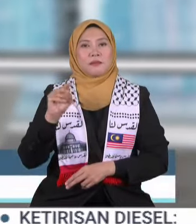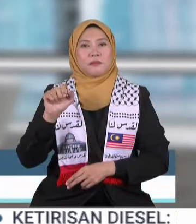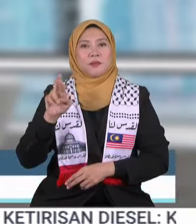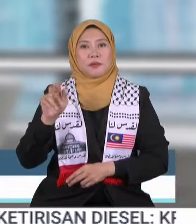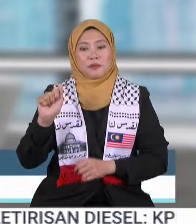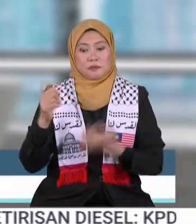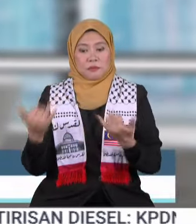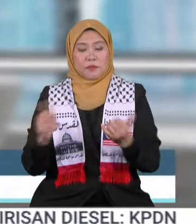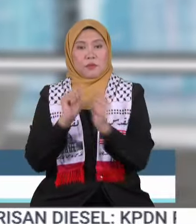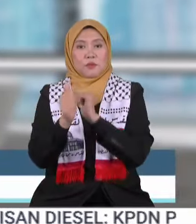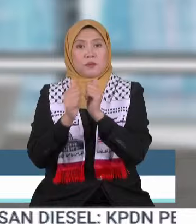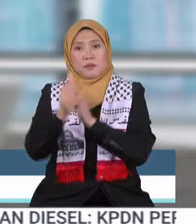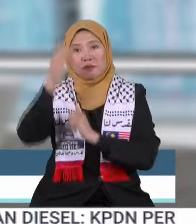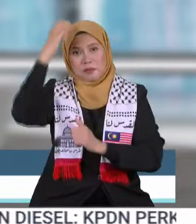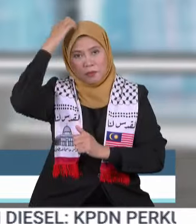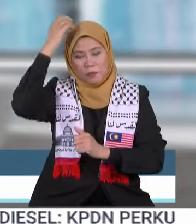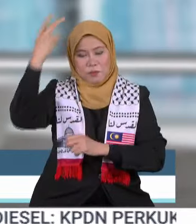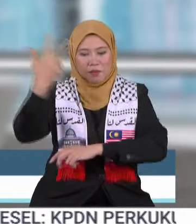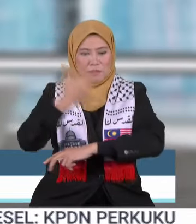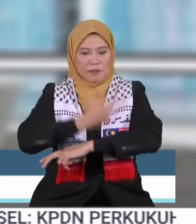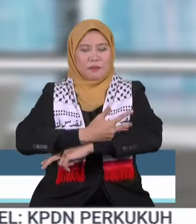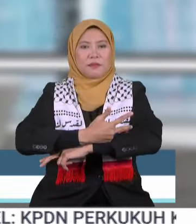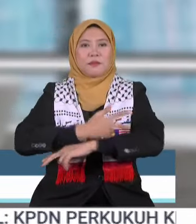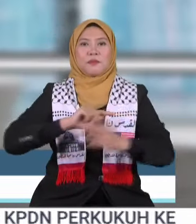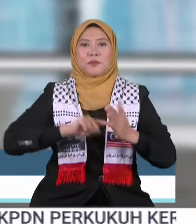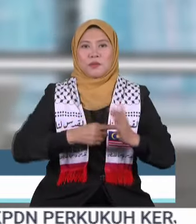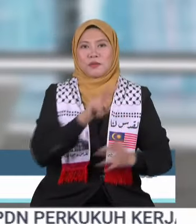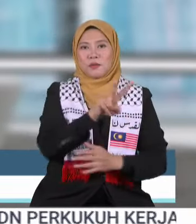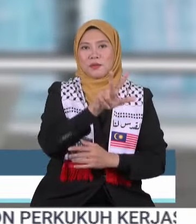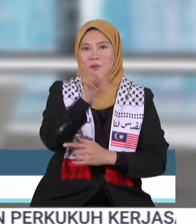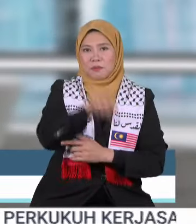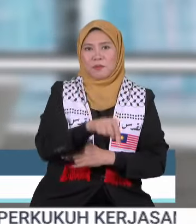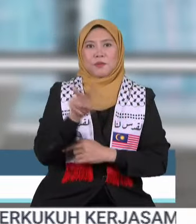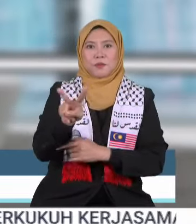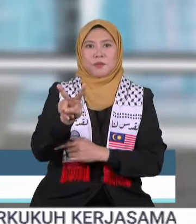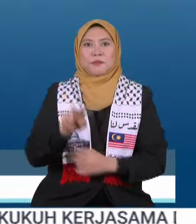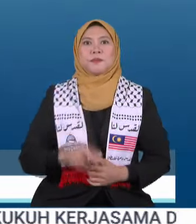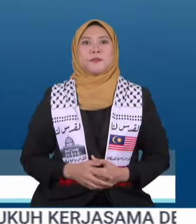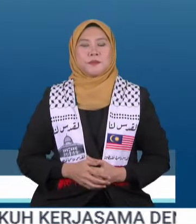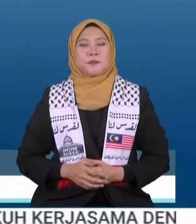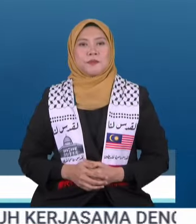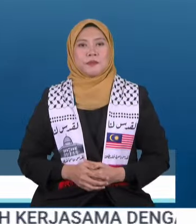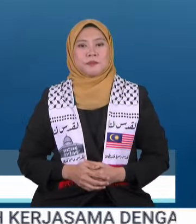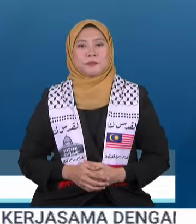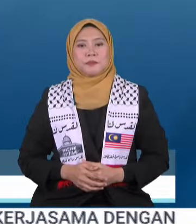Kompleks Sukan Kuala Selangor selama 3 hari mulai 23 Februari ini.